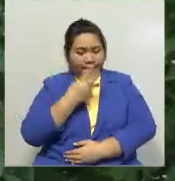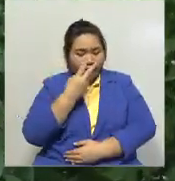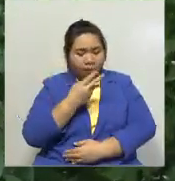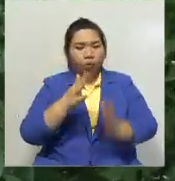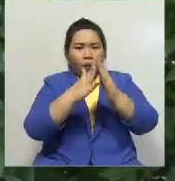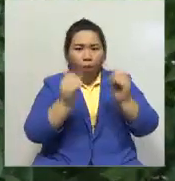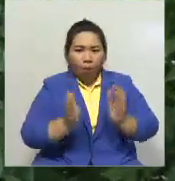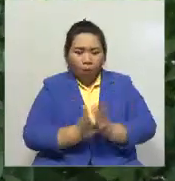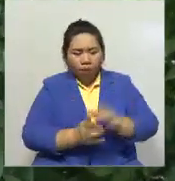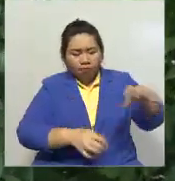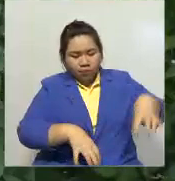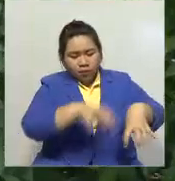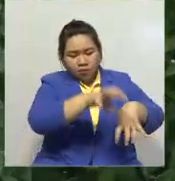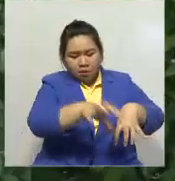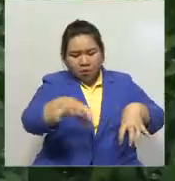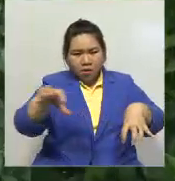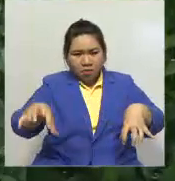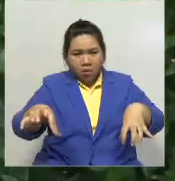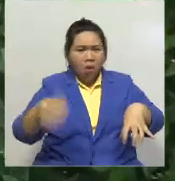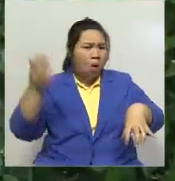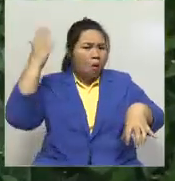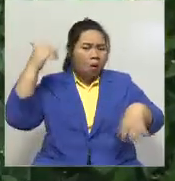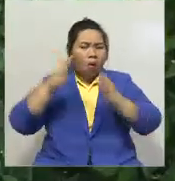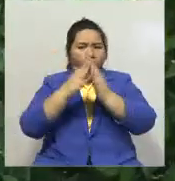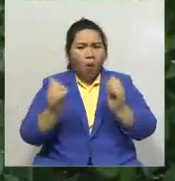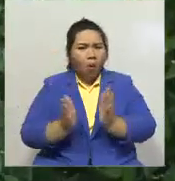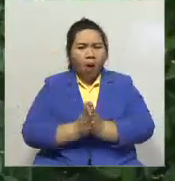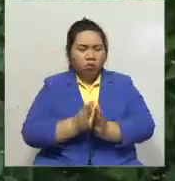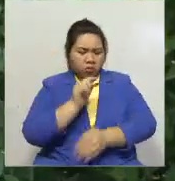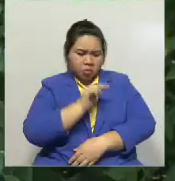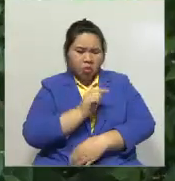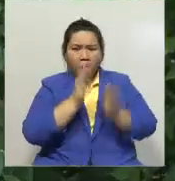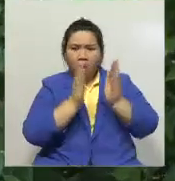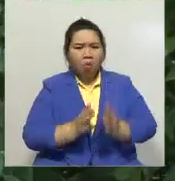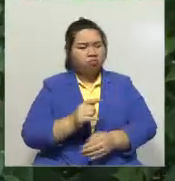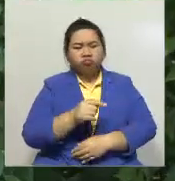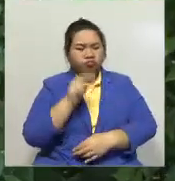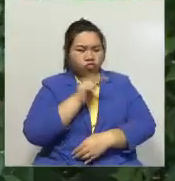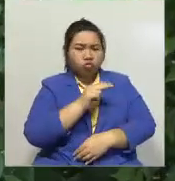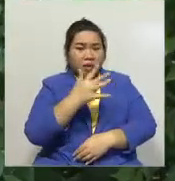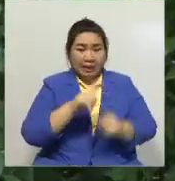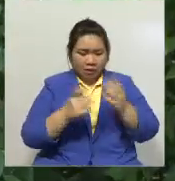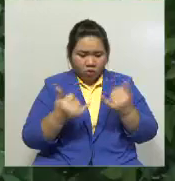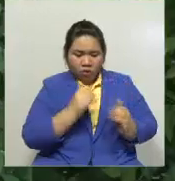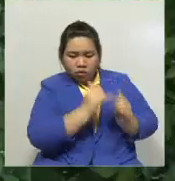างๆและยิ่งวัดใหม่ตอนนี้เมื่อก่อนไม่ค่อยมีคนจะสนใจเท่าไหร่แต่ตอนนี้สุดยอดมาก